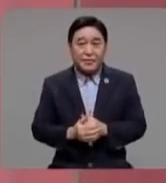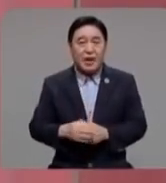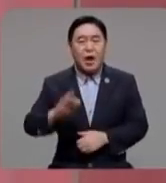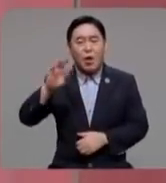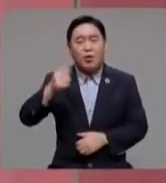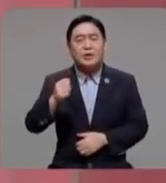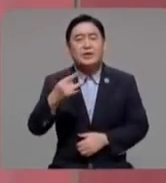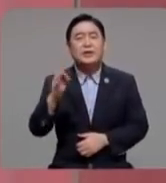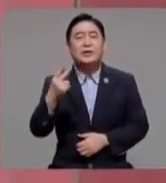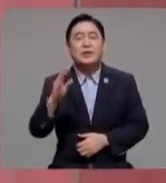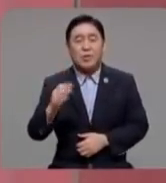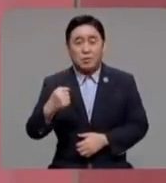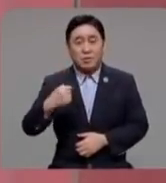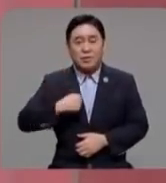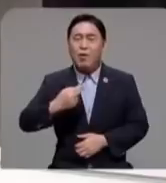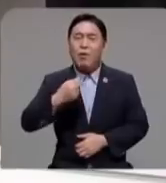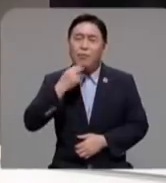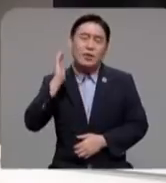없는 대선은